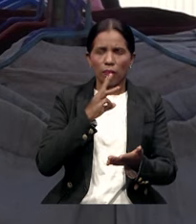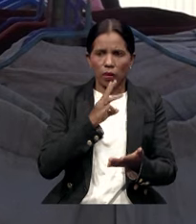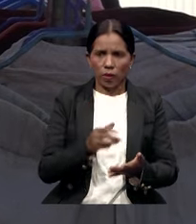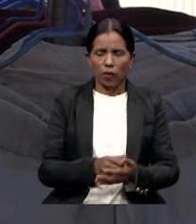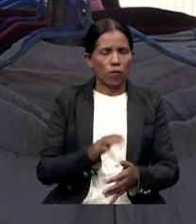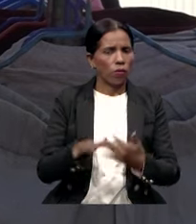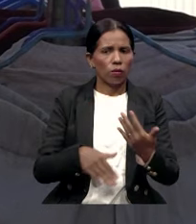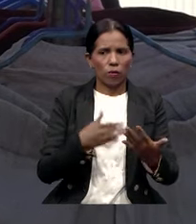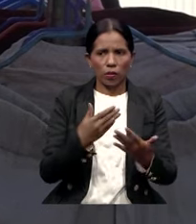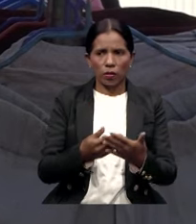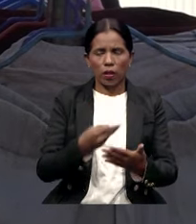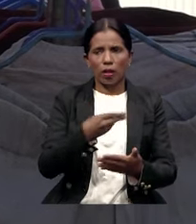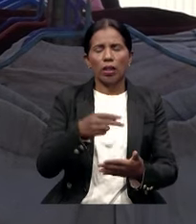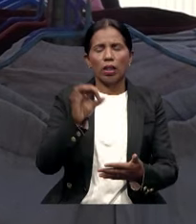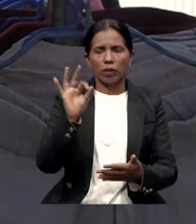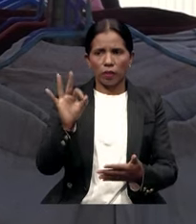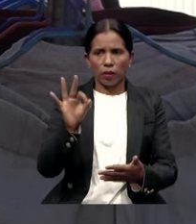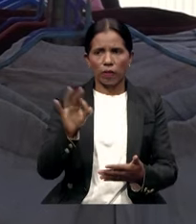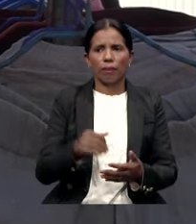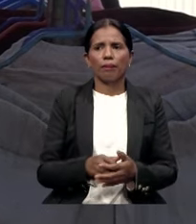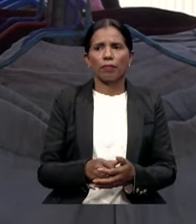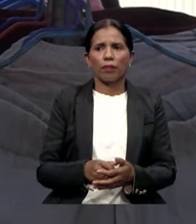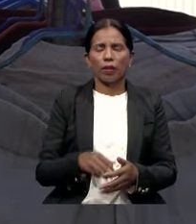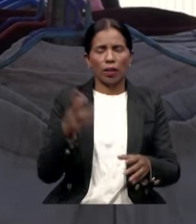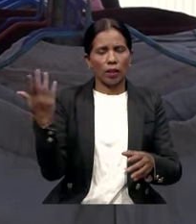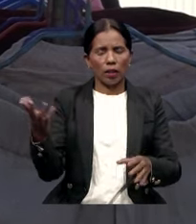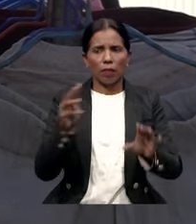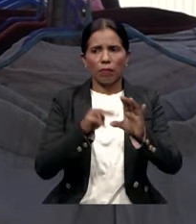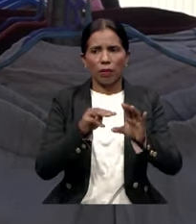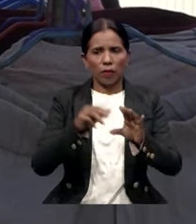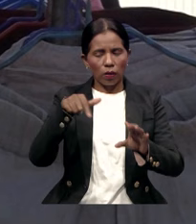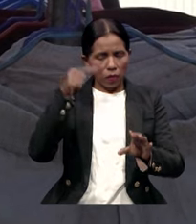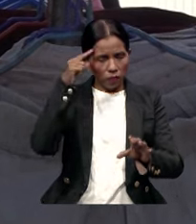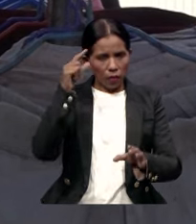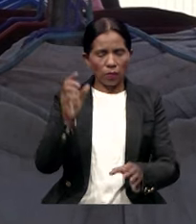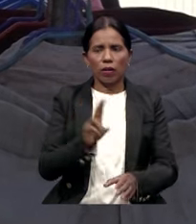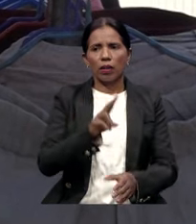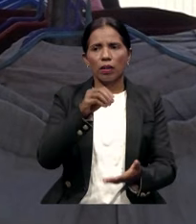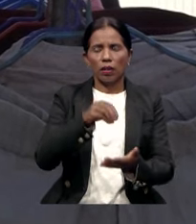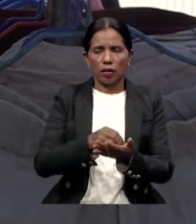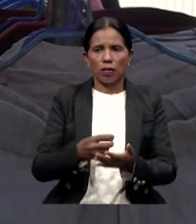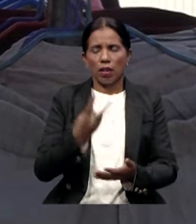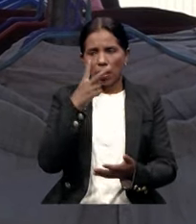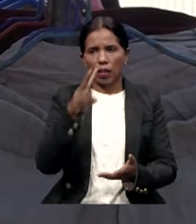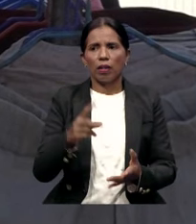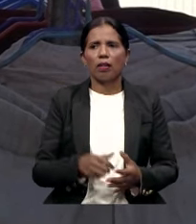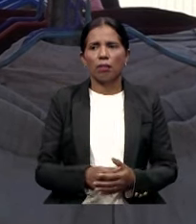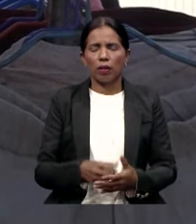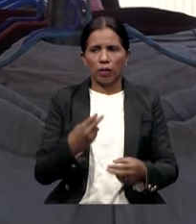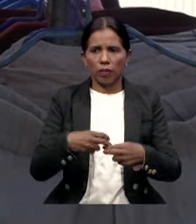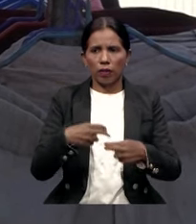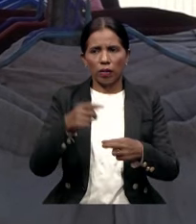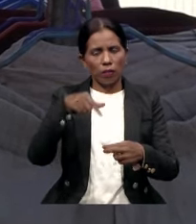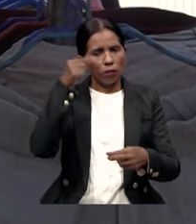tutu haris fatin ne buat nebe ma kia merkaru ne e ma den governo ma kair. Mas pior liu fal